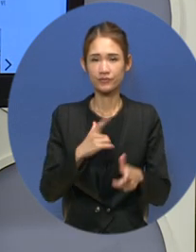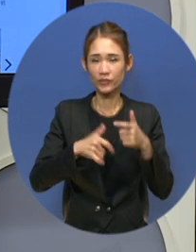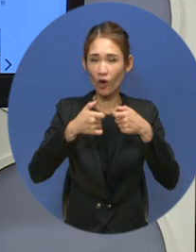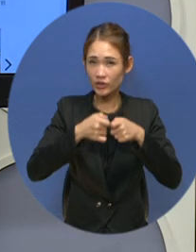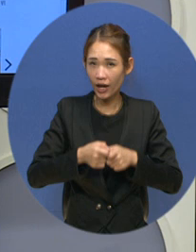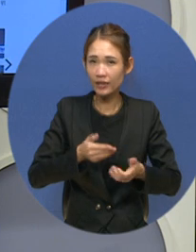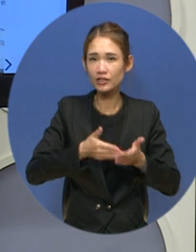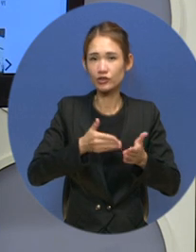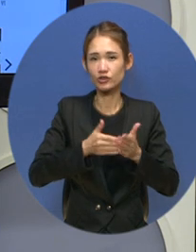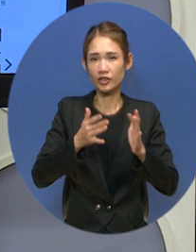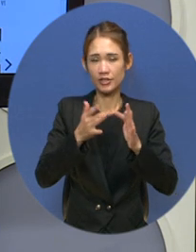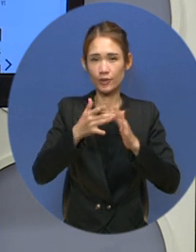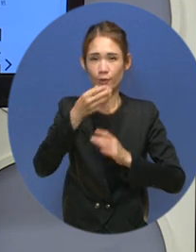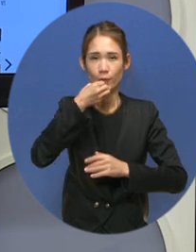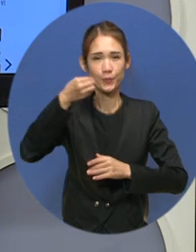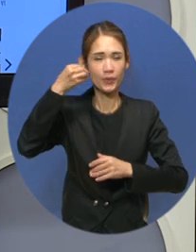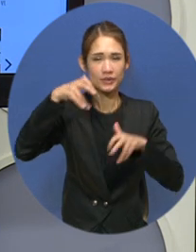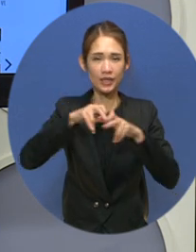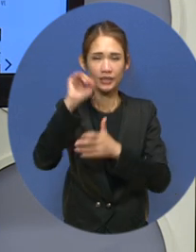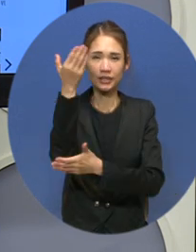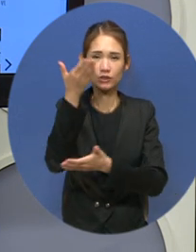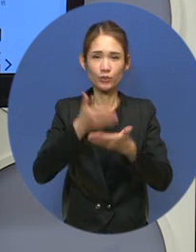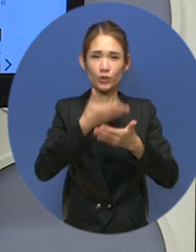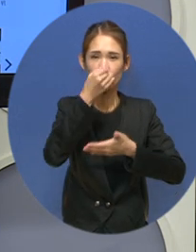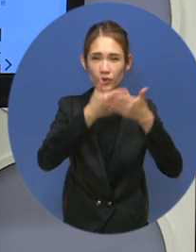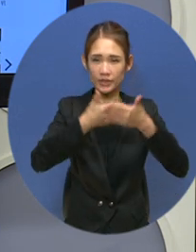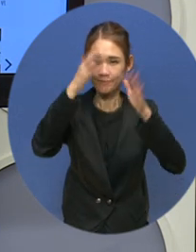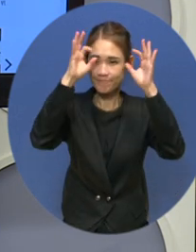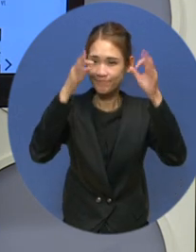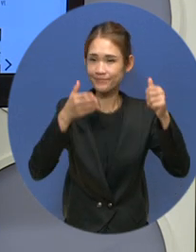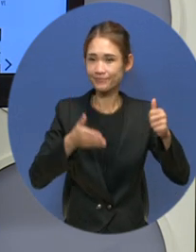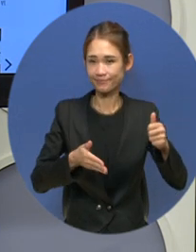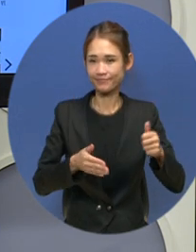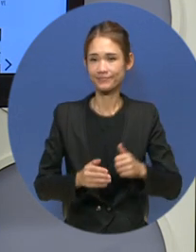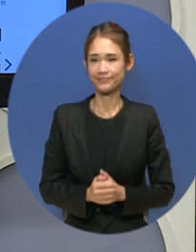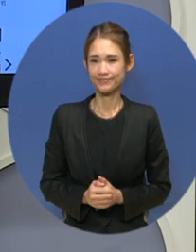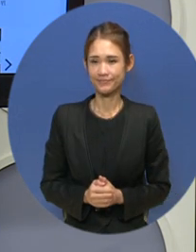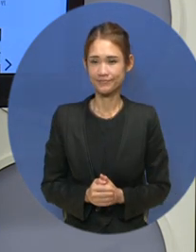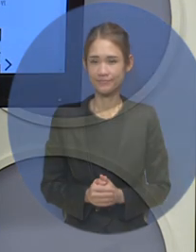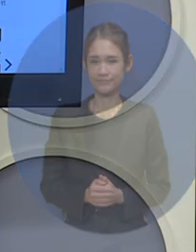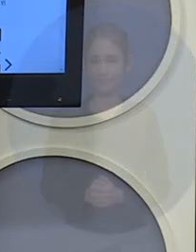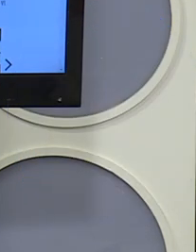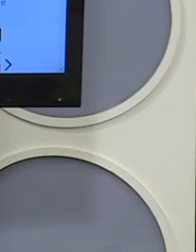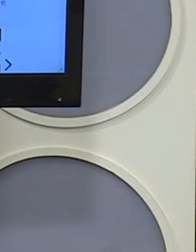이밖에 자세한 사항은 외 편 우선 페이지와 장애인 신문 복 tv 뉴스를 통해 확인할 수 있습니다